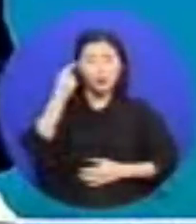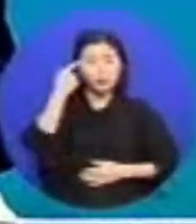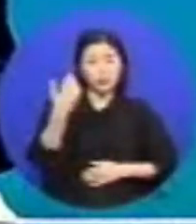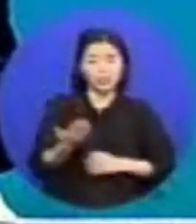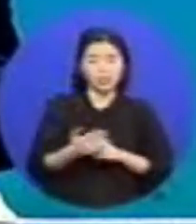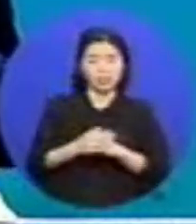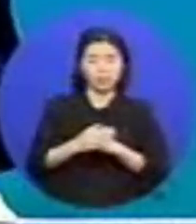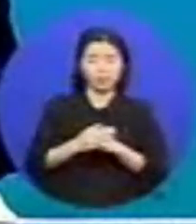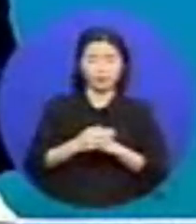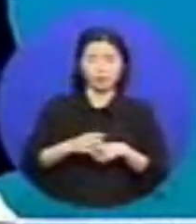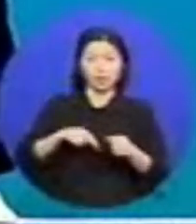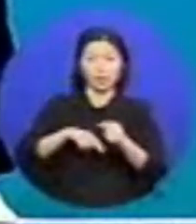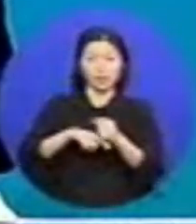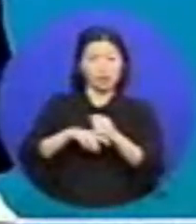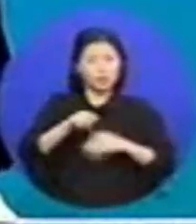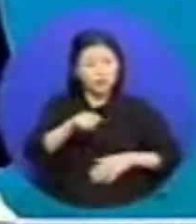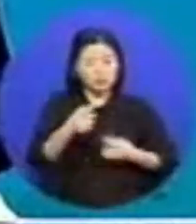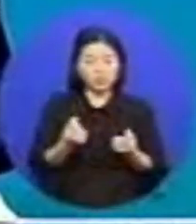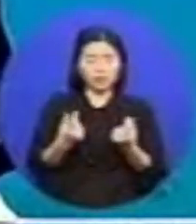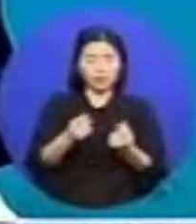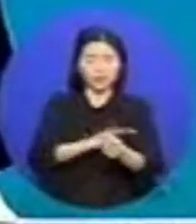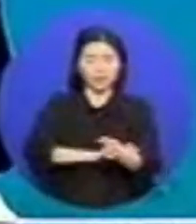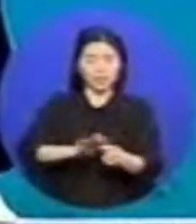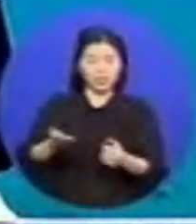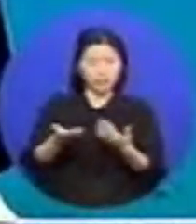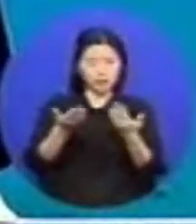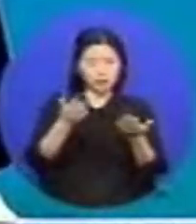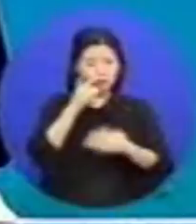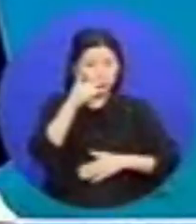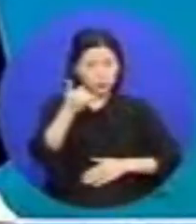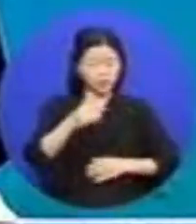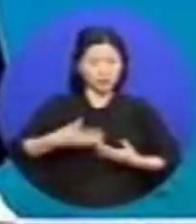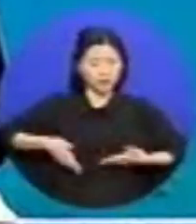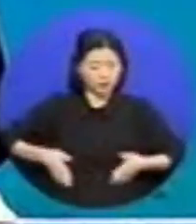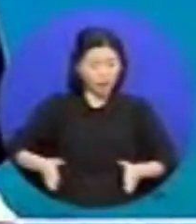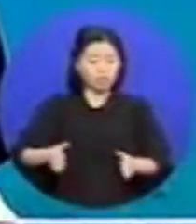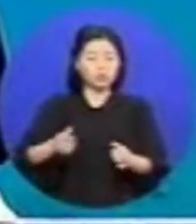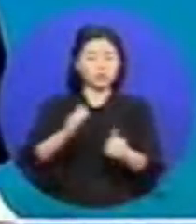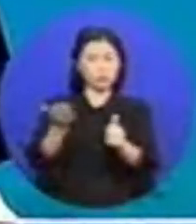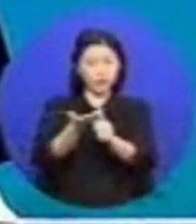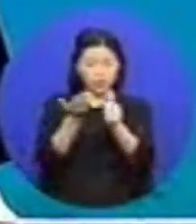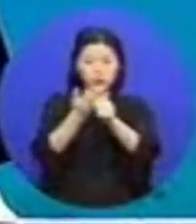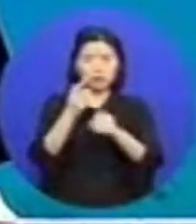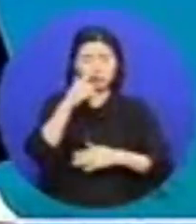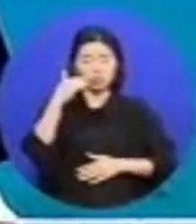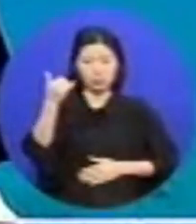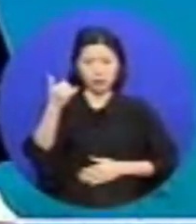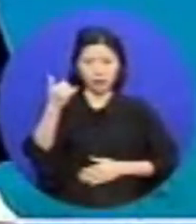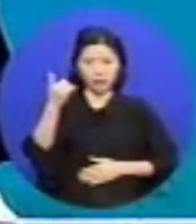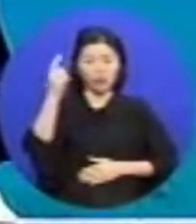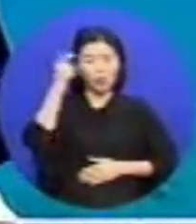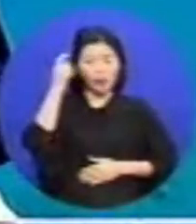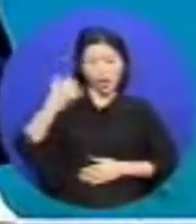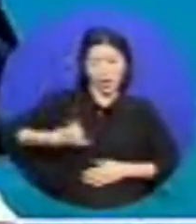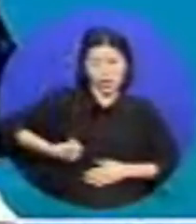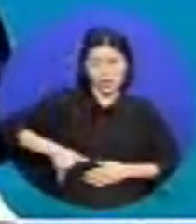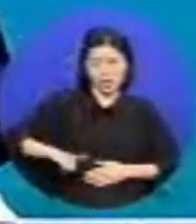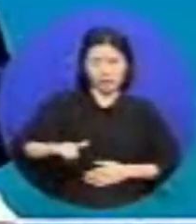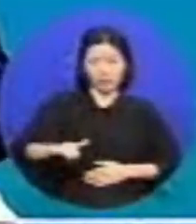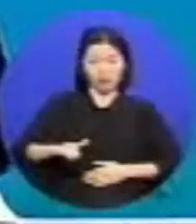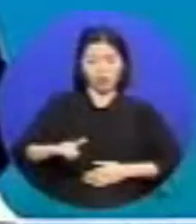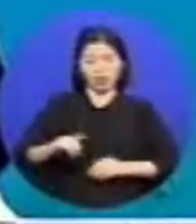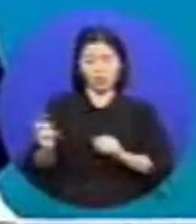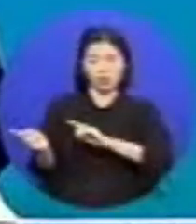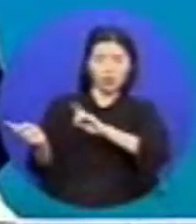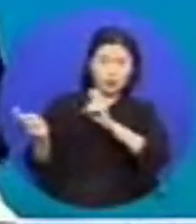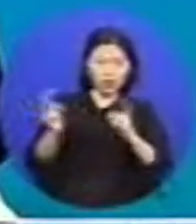그렇게 잘해준 부모님, 낳아주시고 길러주신 그 부모님에게 자녀들이 회복해야 될